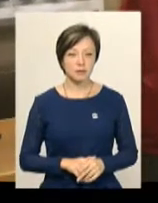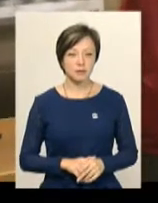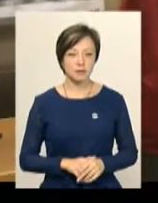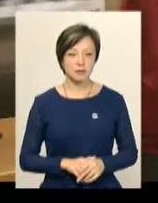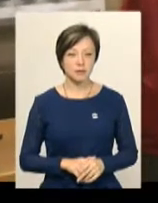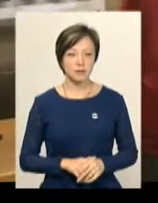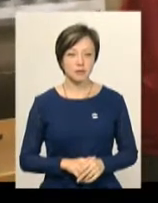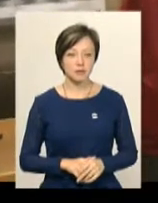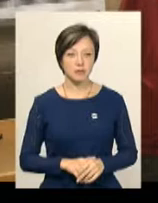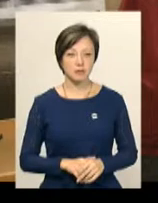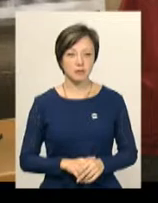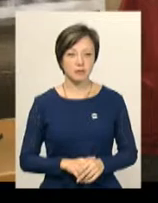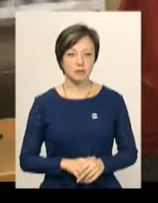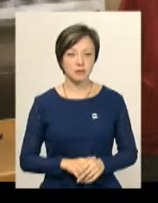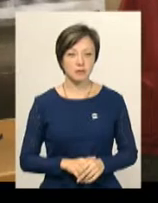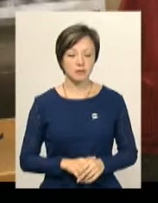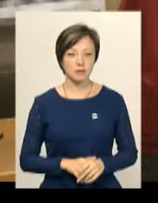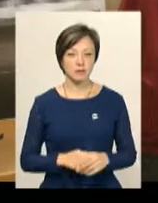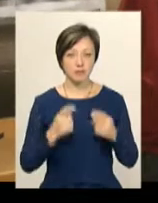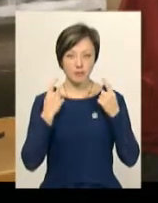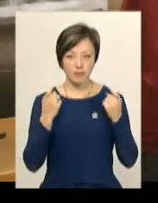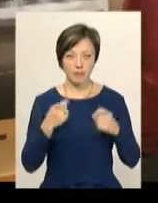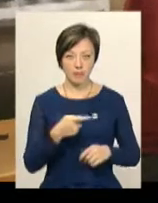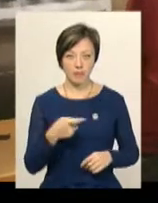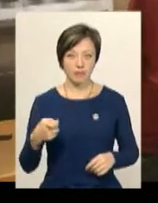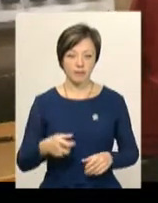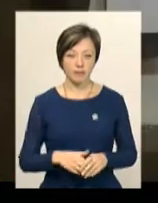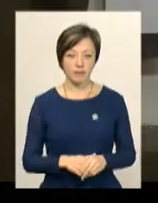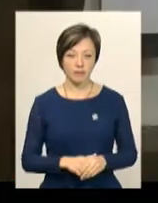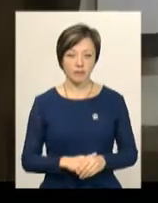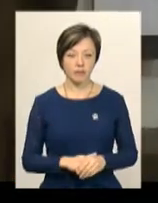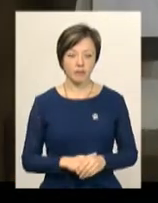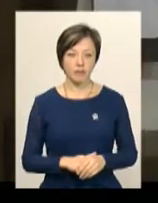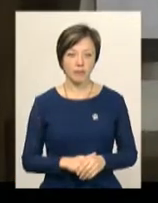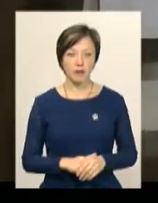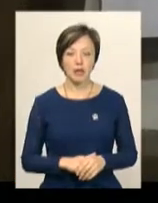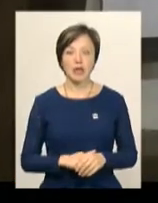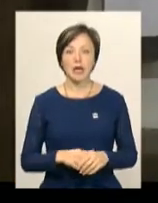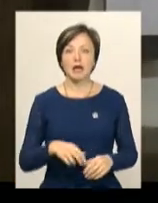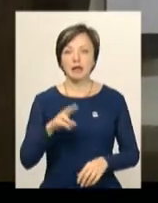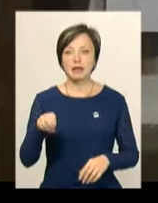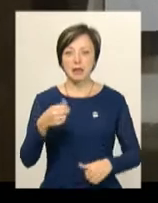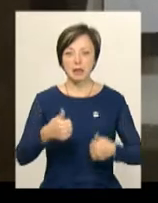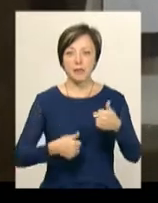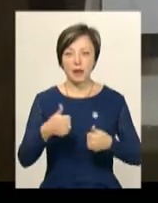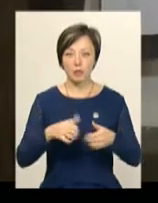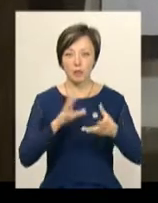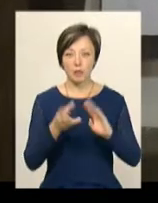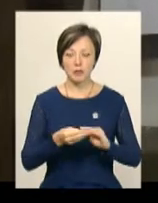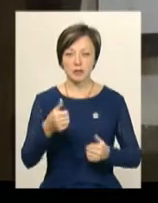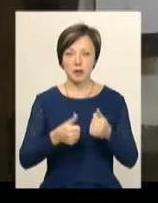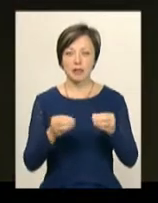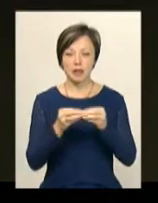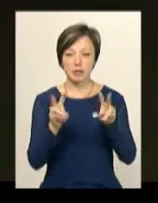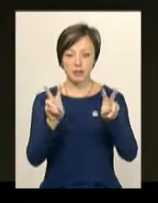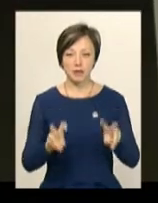– Динаміада – комплексні змагання, в програмі яких 10